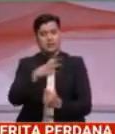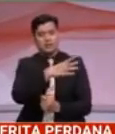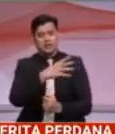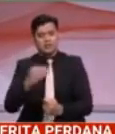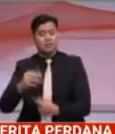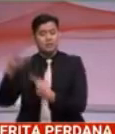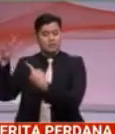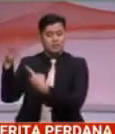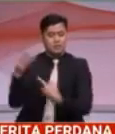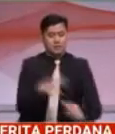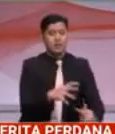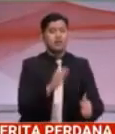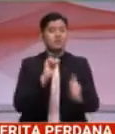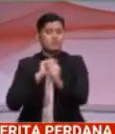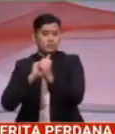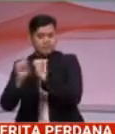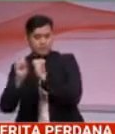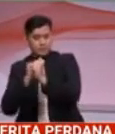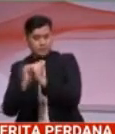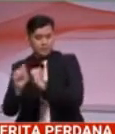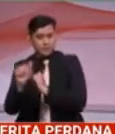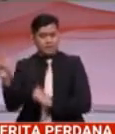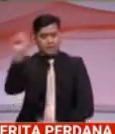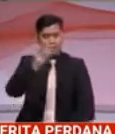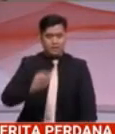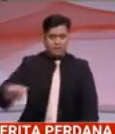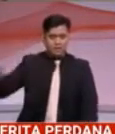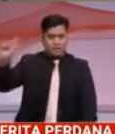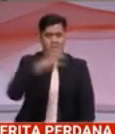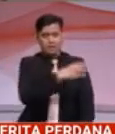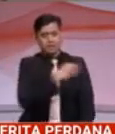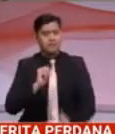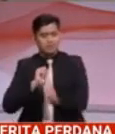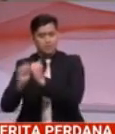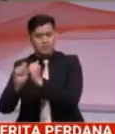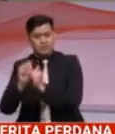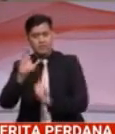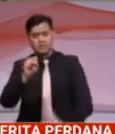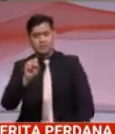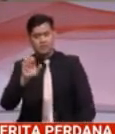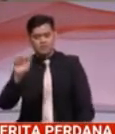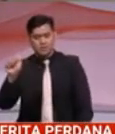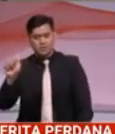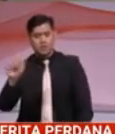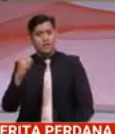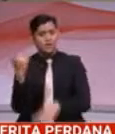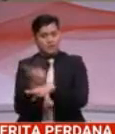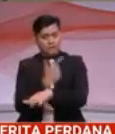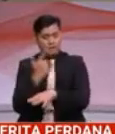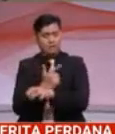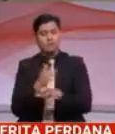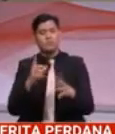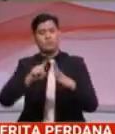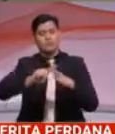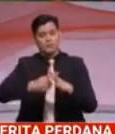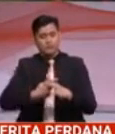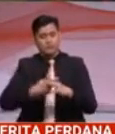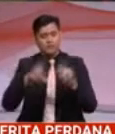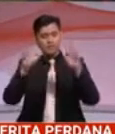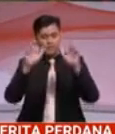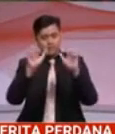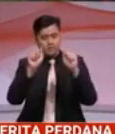Asia dan sukan C ke dalam skuad projek 2026 latihan bermula 1 September lalu menunjukkan Perkembangan